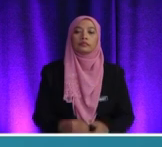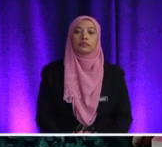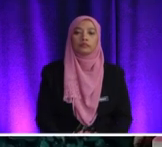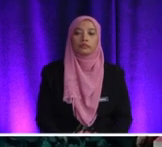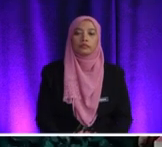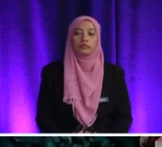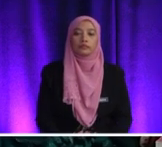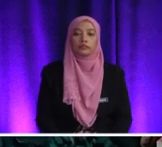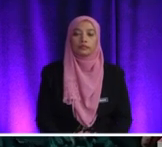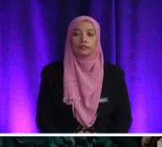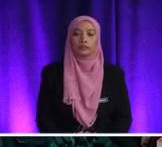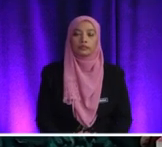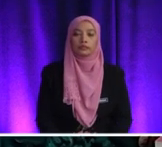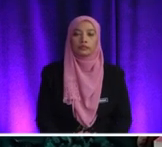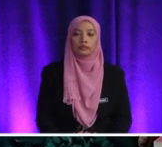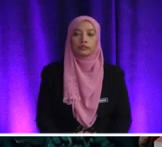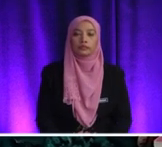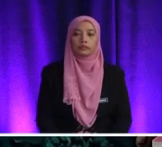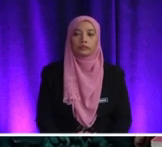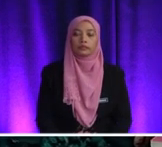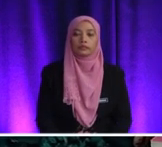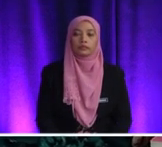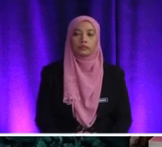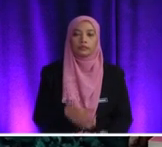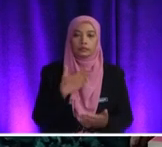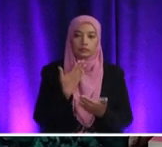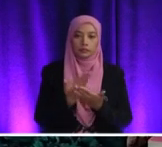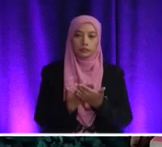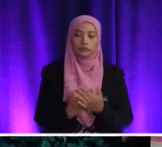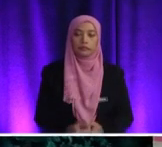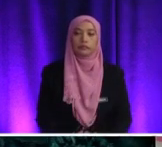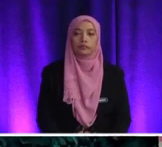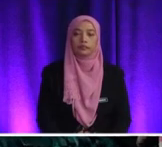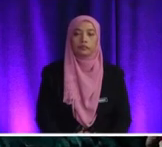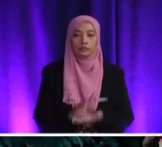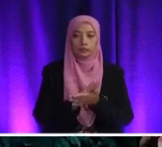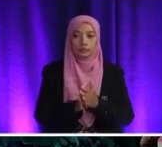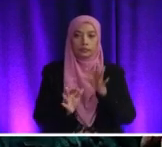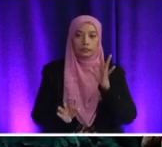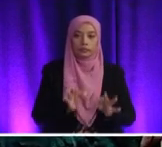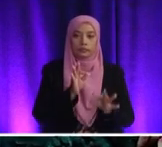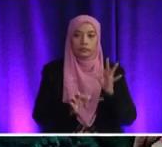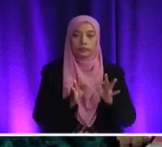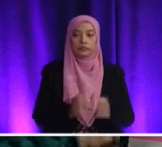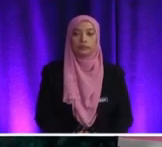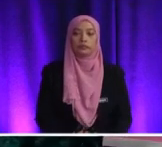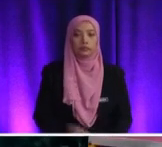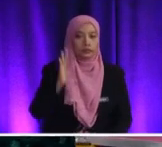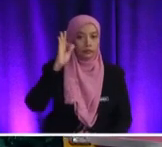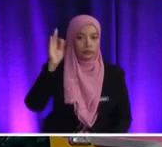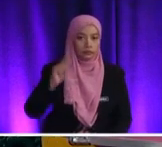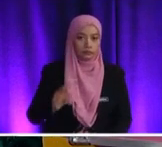asusila ke boleh pasaran diguyur yehe nih kalau ya Avicii tengok